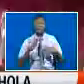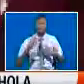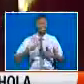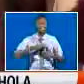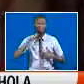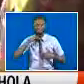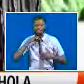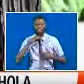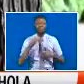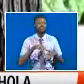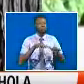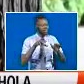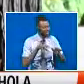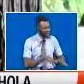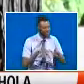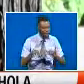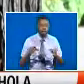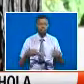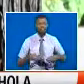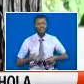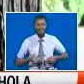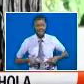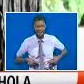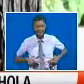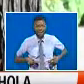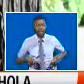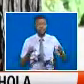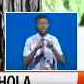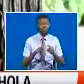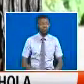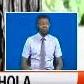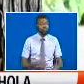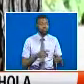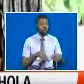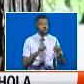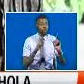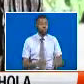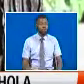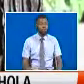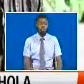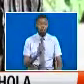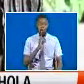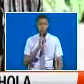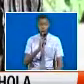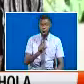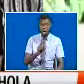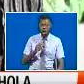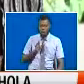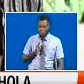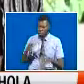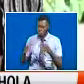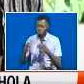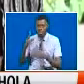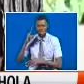njaa. Changamoto ilikuja baada ya yeye kuanza kuamrisha wakina mama wasinyoe,